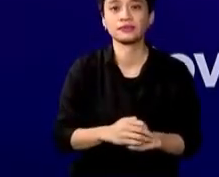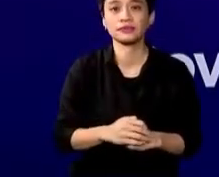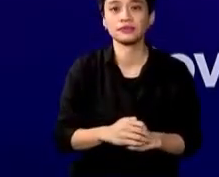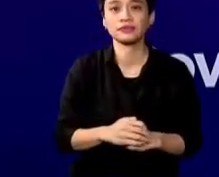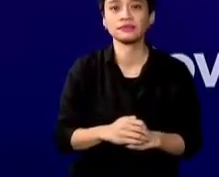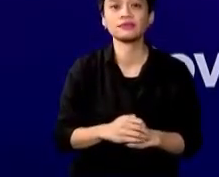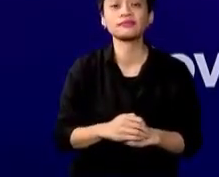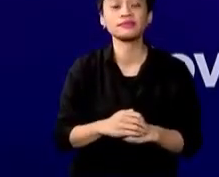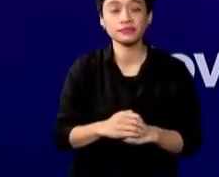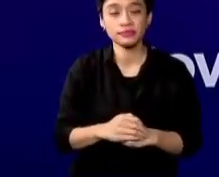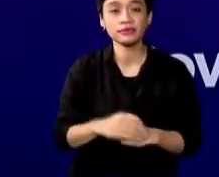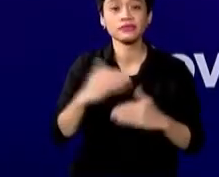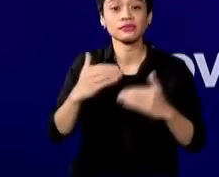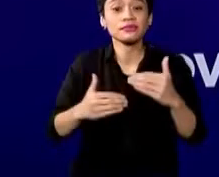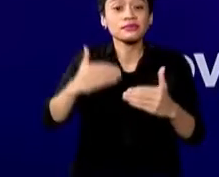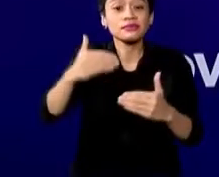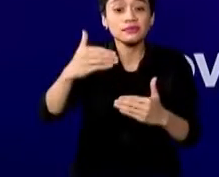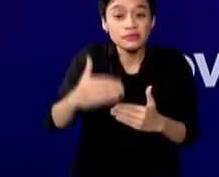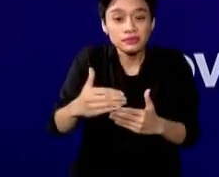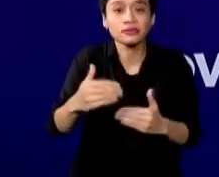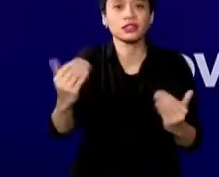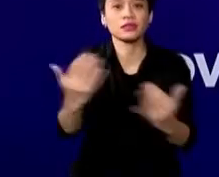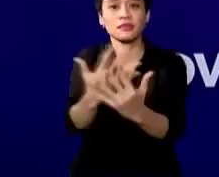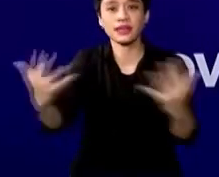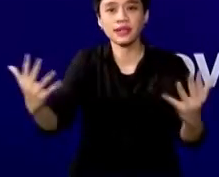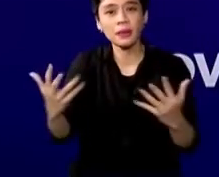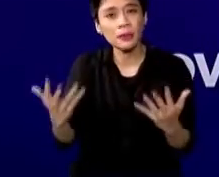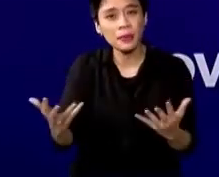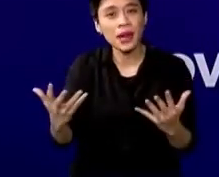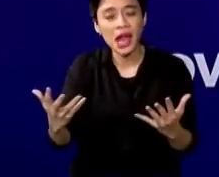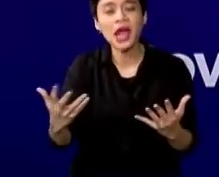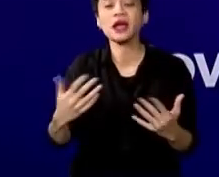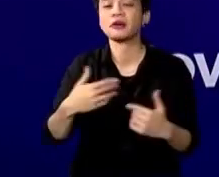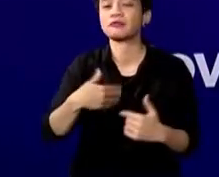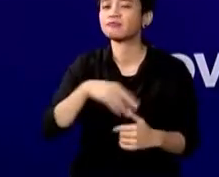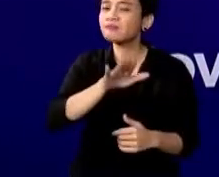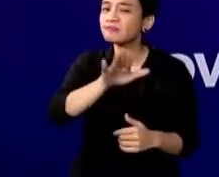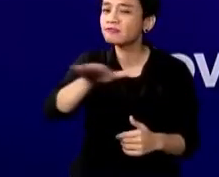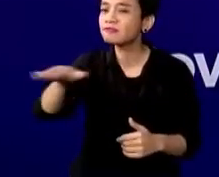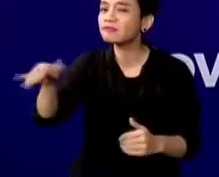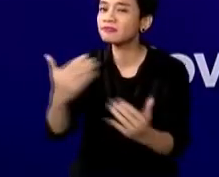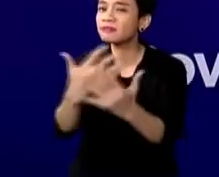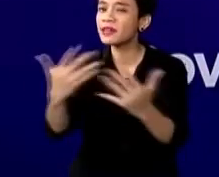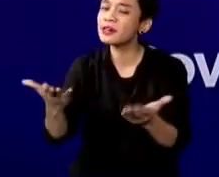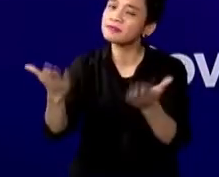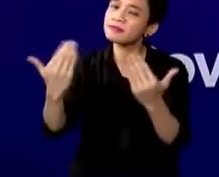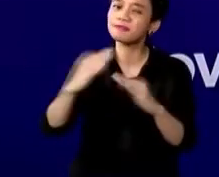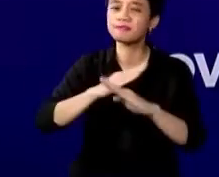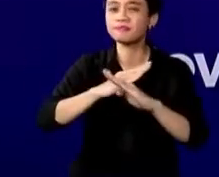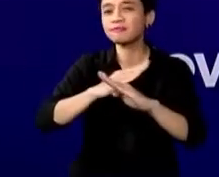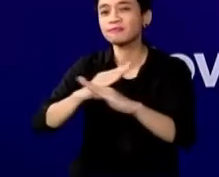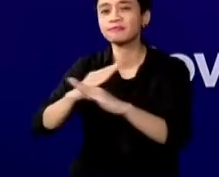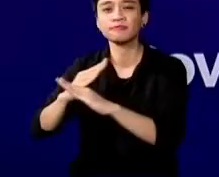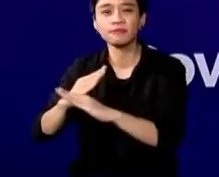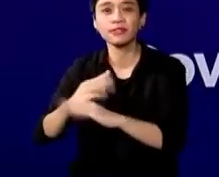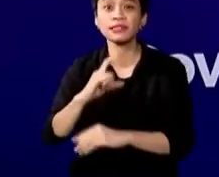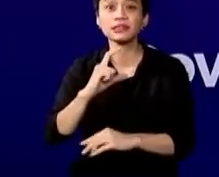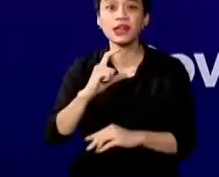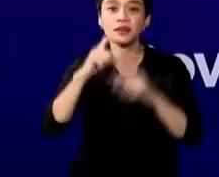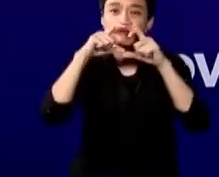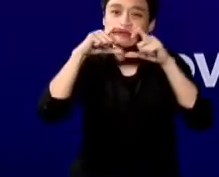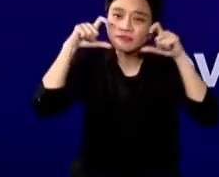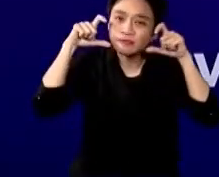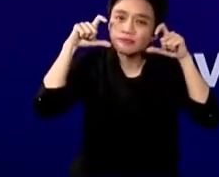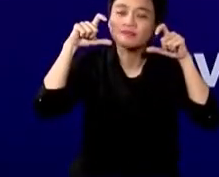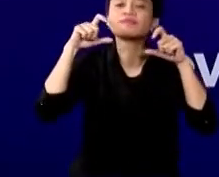kita melakukan berbagai tindakan di masyarakat untuk untuk menerapkan berbagai pencegahan termasuk menggunakan masker